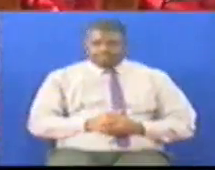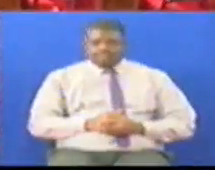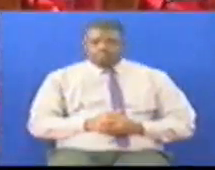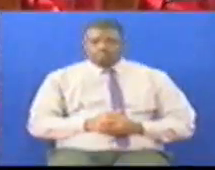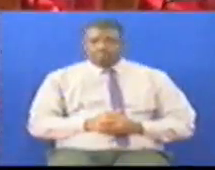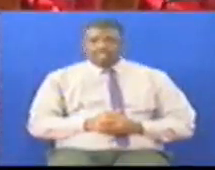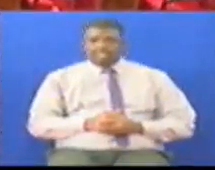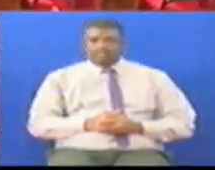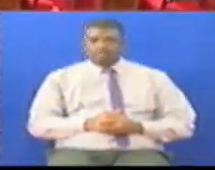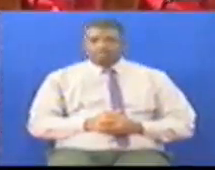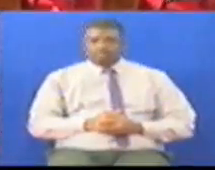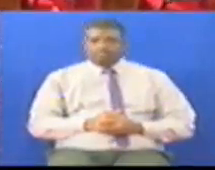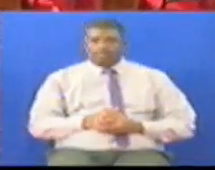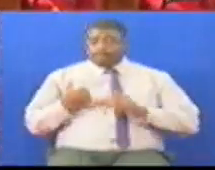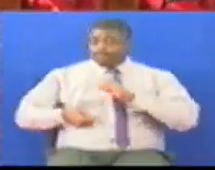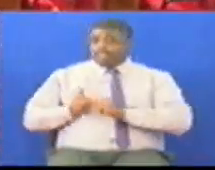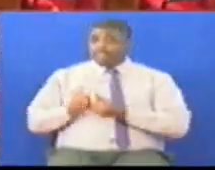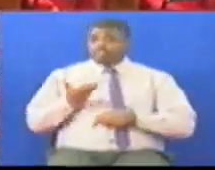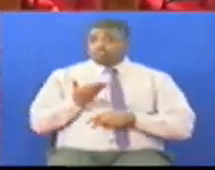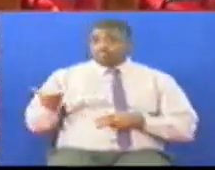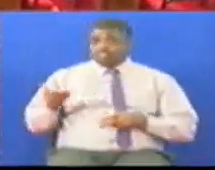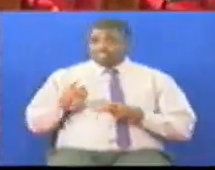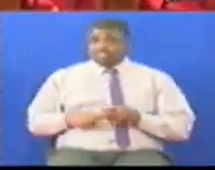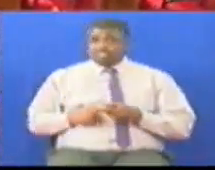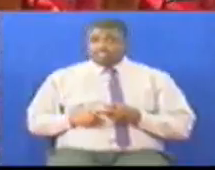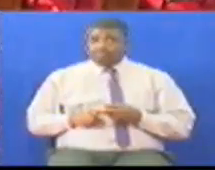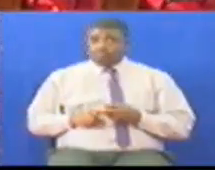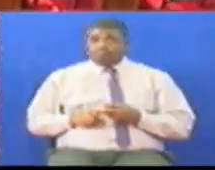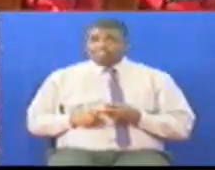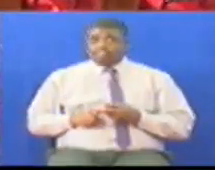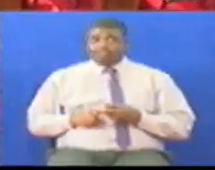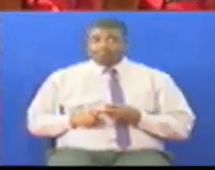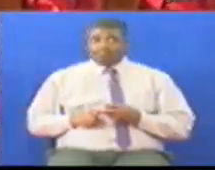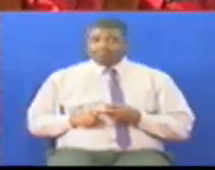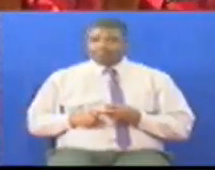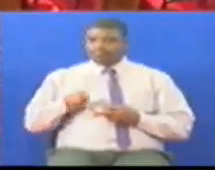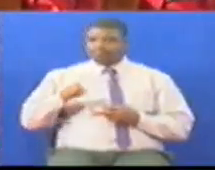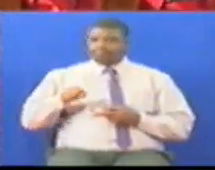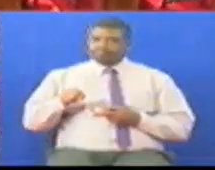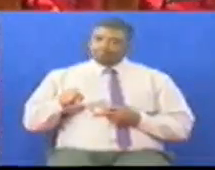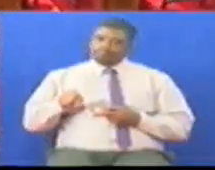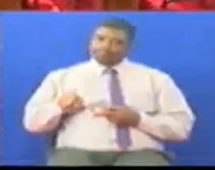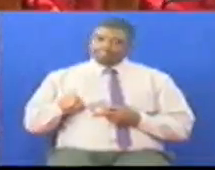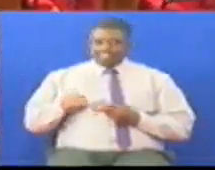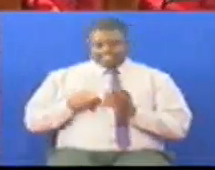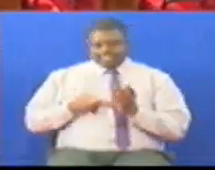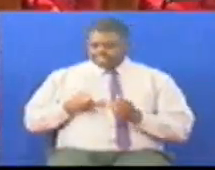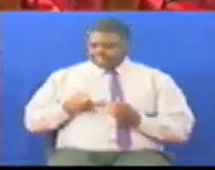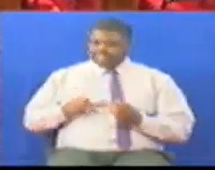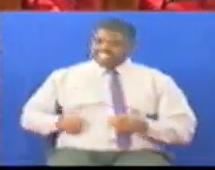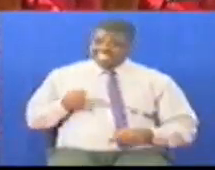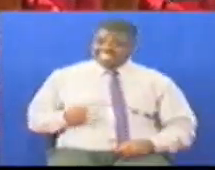huu, ajali ya treni ya uokoaji na kubeba uokoaji na